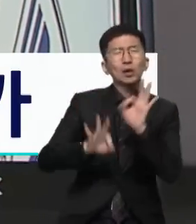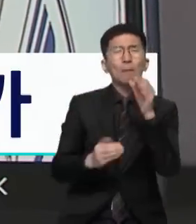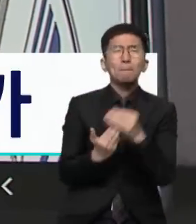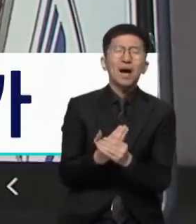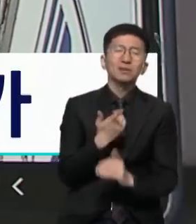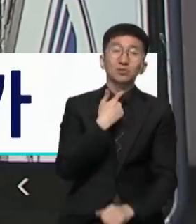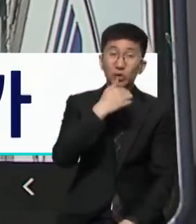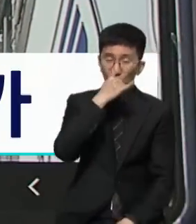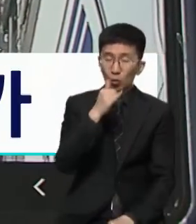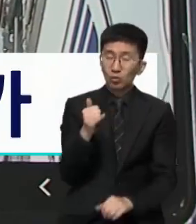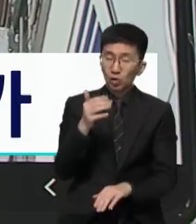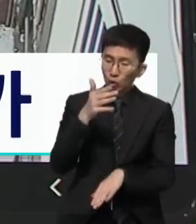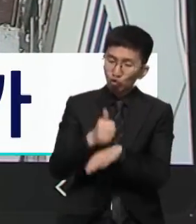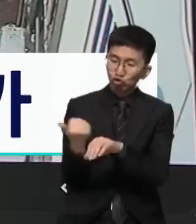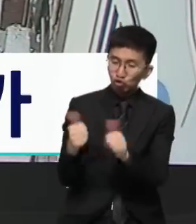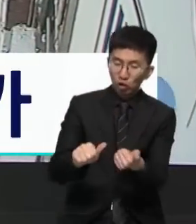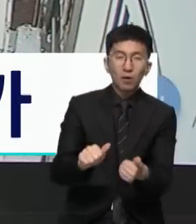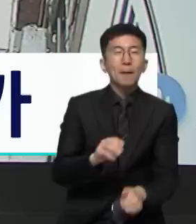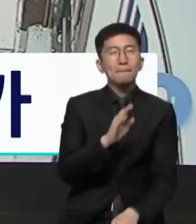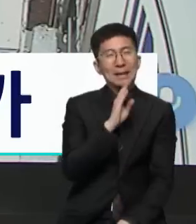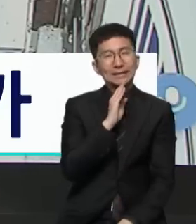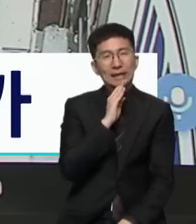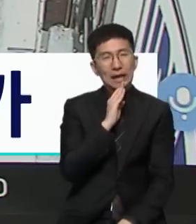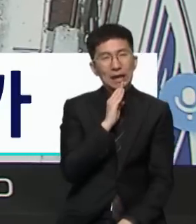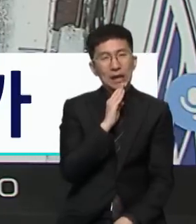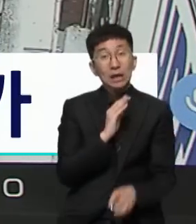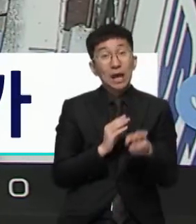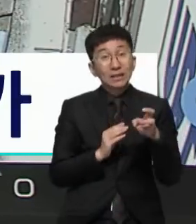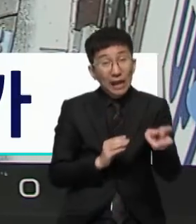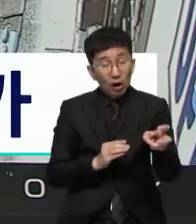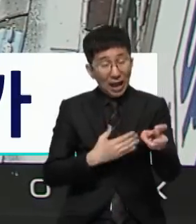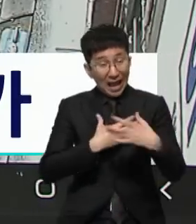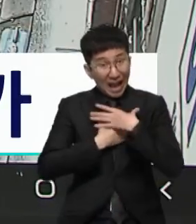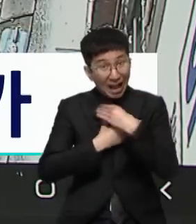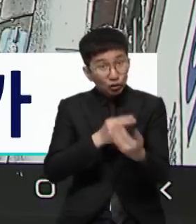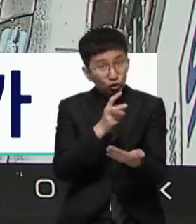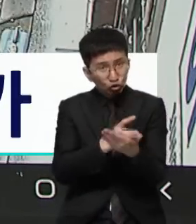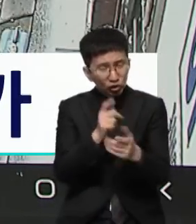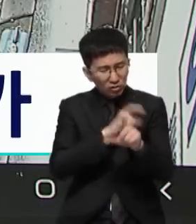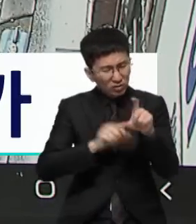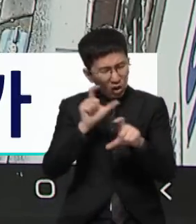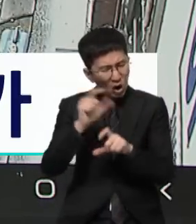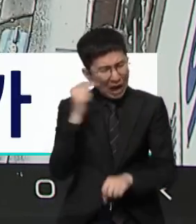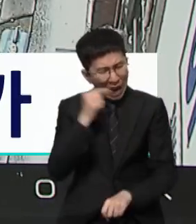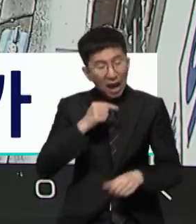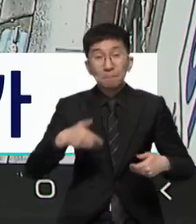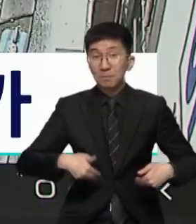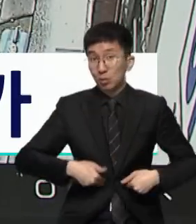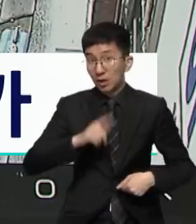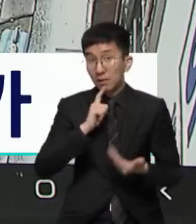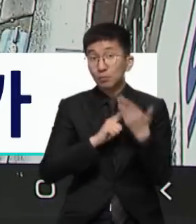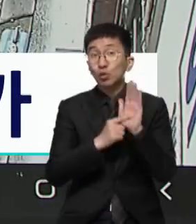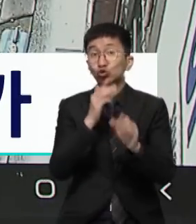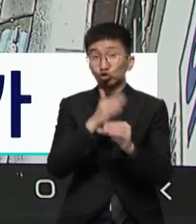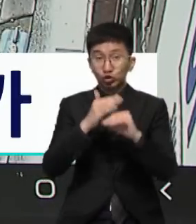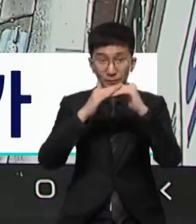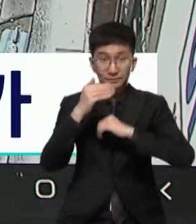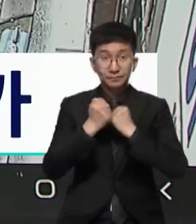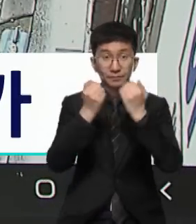아이가 숨졌는데 통학 차량 안전 규정을 더 강화해야 한다는 지적이 많습니다. 홍승현 기자의